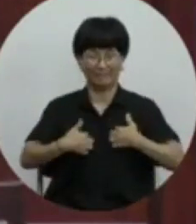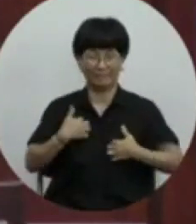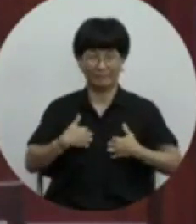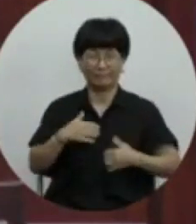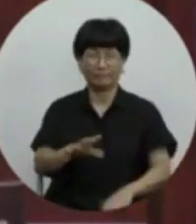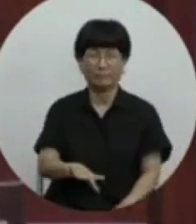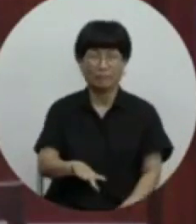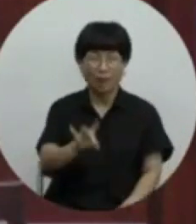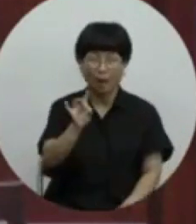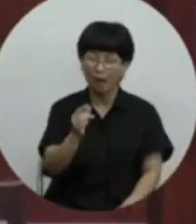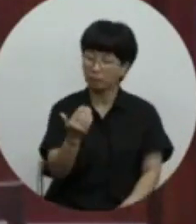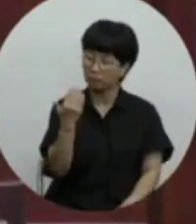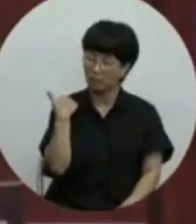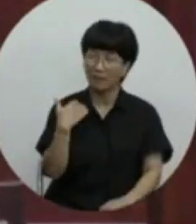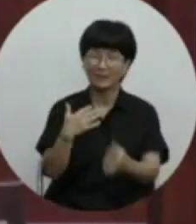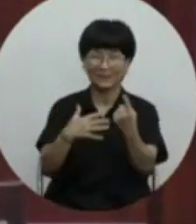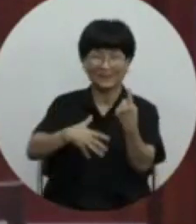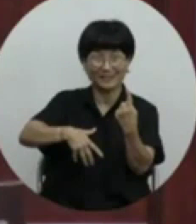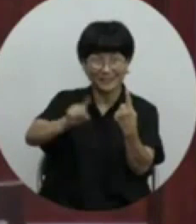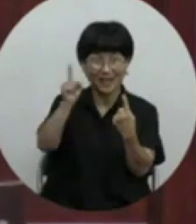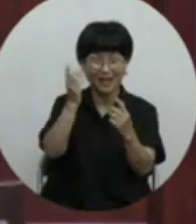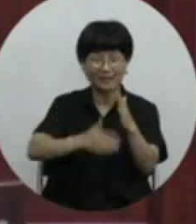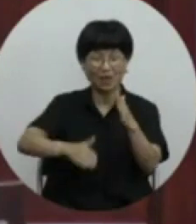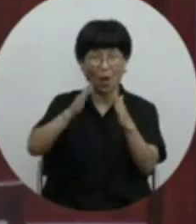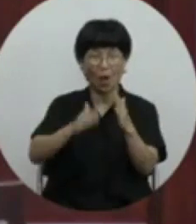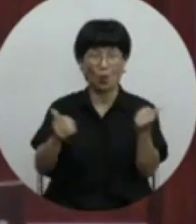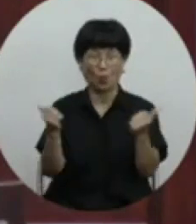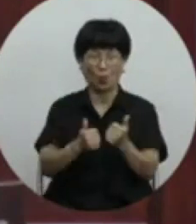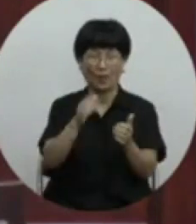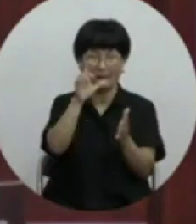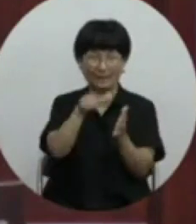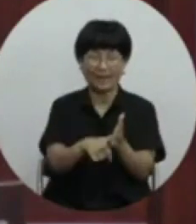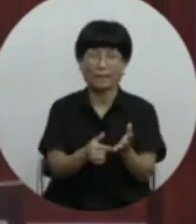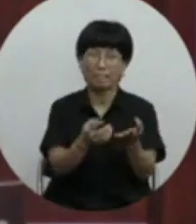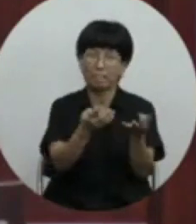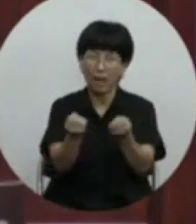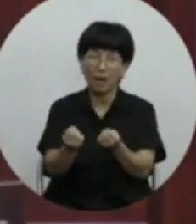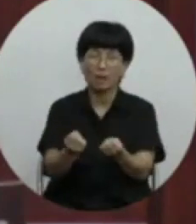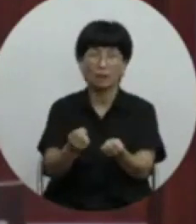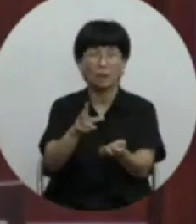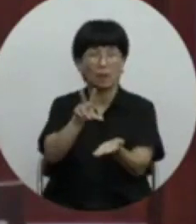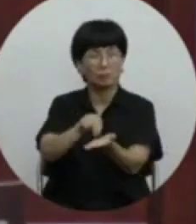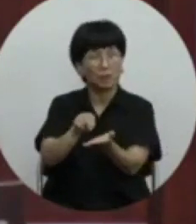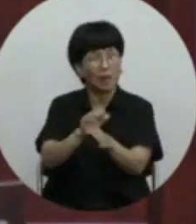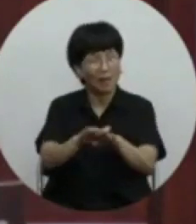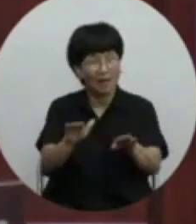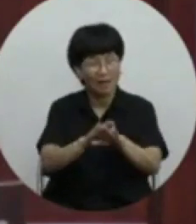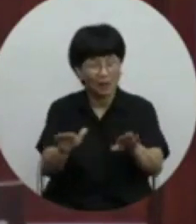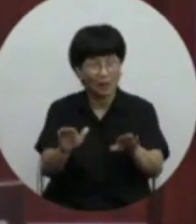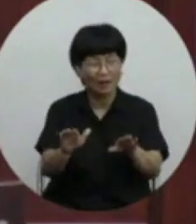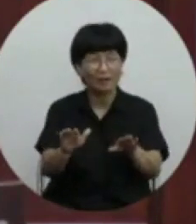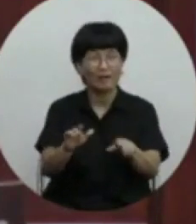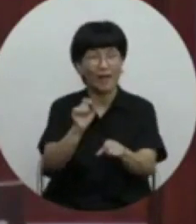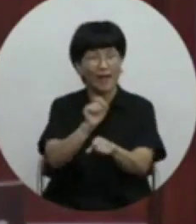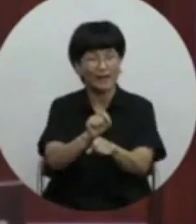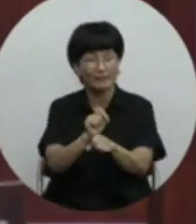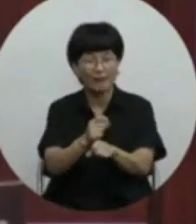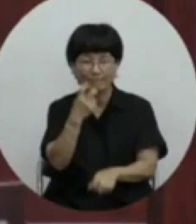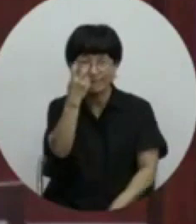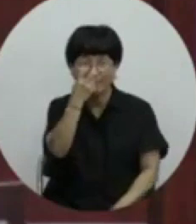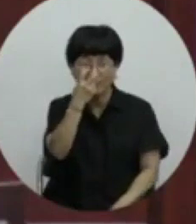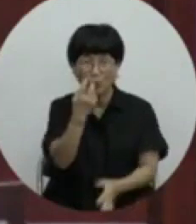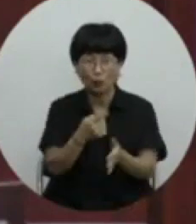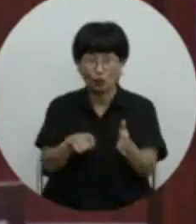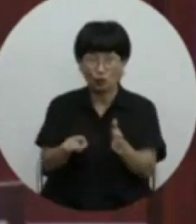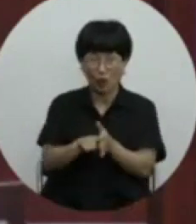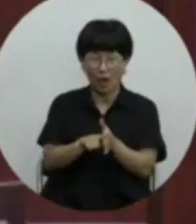먼저 지난 제1차 정례회 동안 많은 안건 처리와 행정사무감사로 여주시 발전을